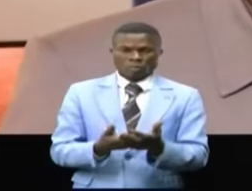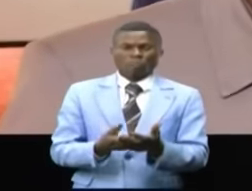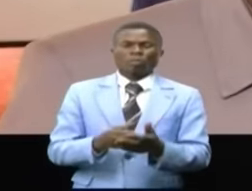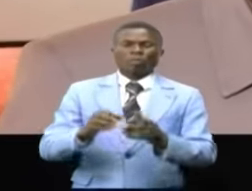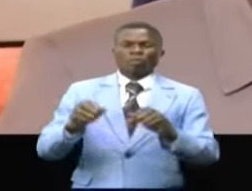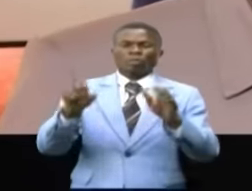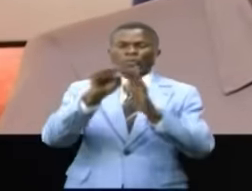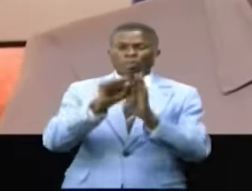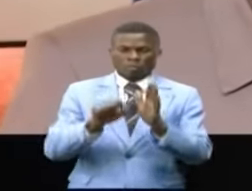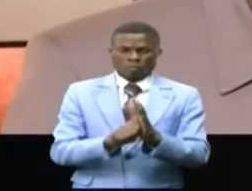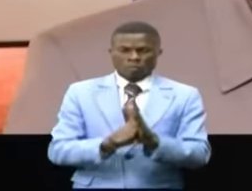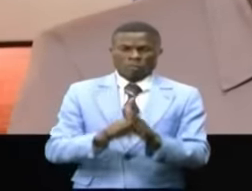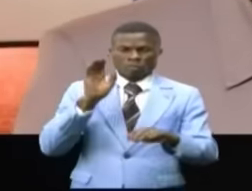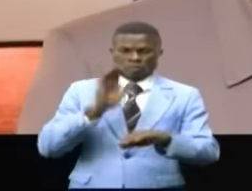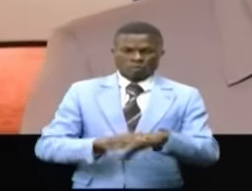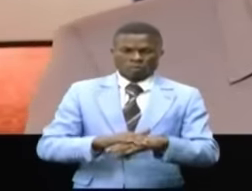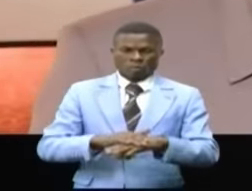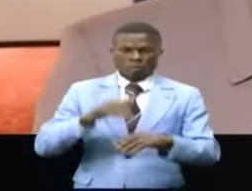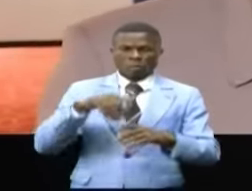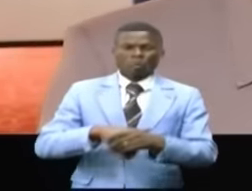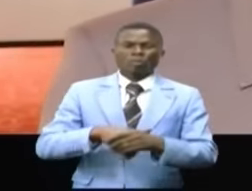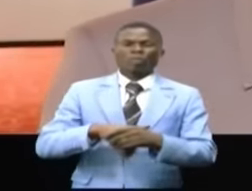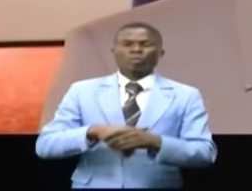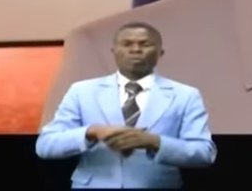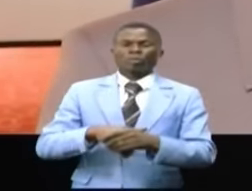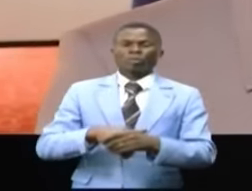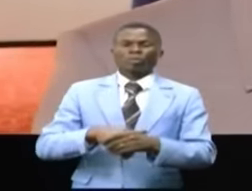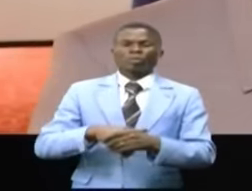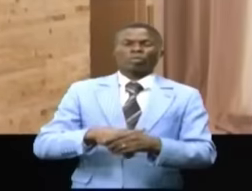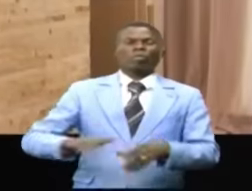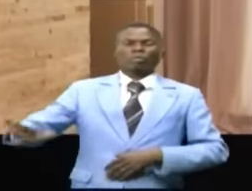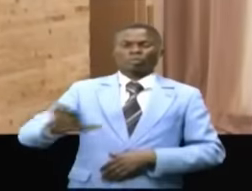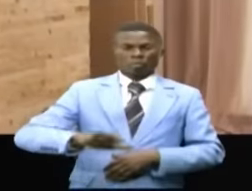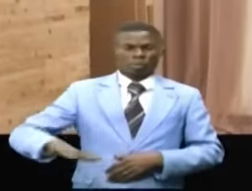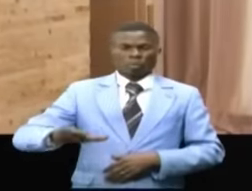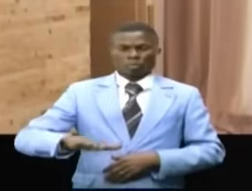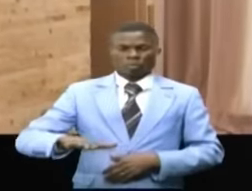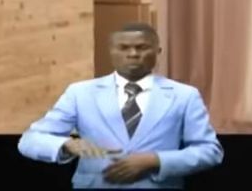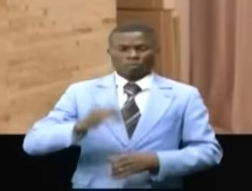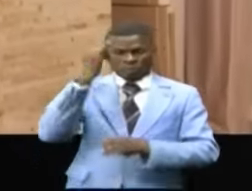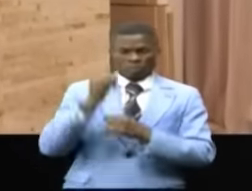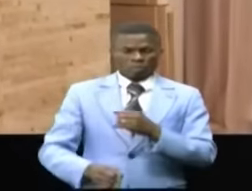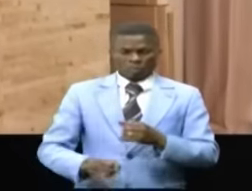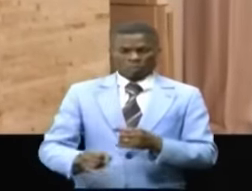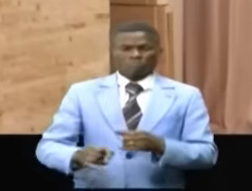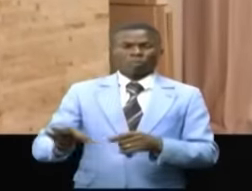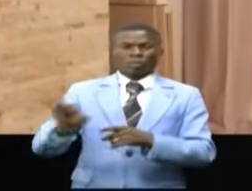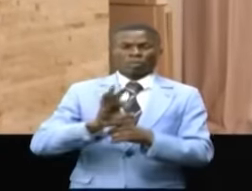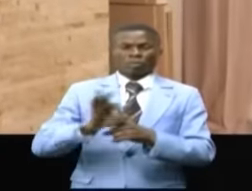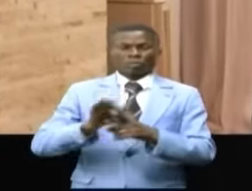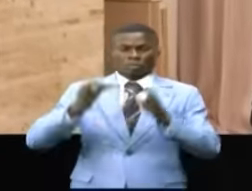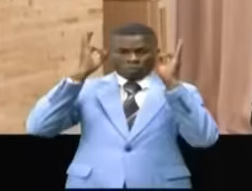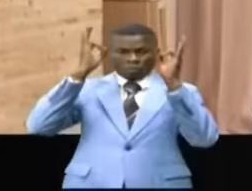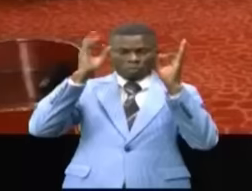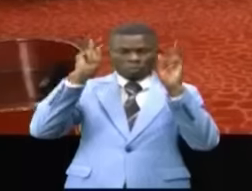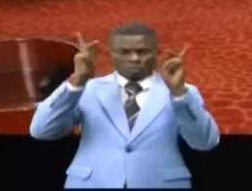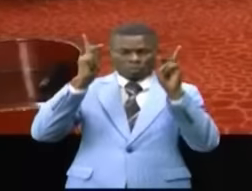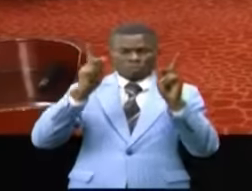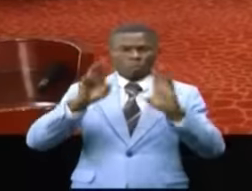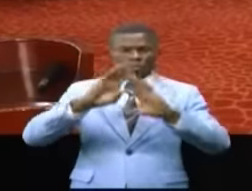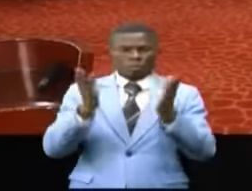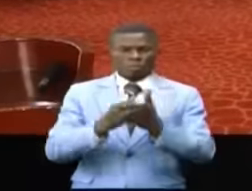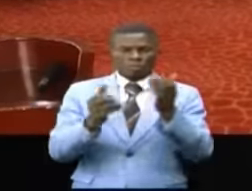structurels qui se posent au niveau du pays. Au terme de cette matinée pédagogique,